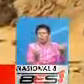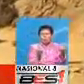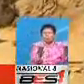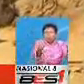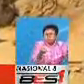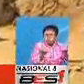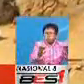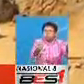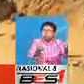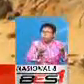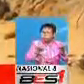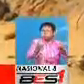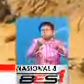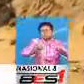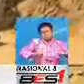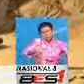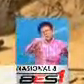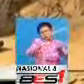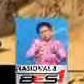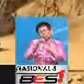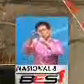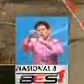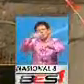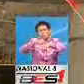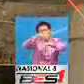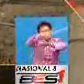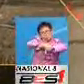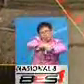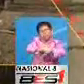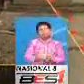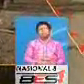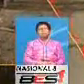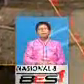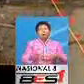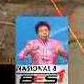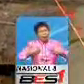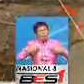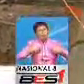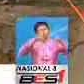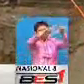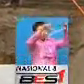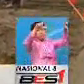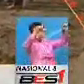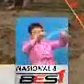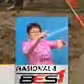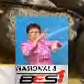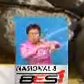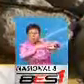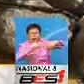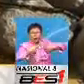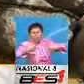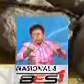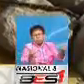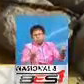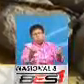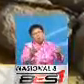sering berulang-alik menggunakan jalan berkenaan terutama pada waktu malam. Meskipun terdapat papan tanda amaran, pengguna masih